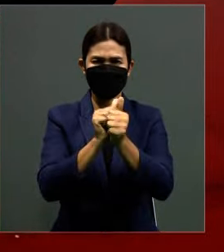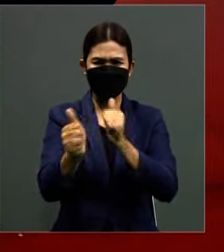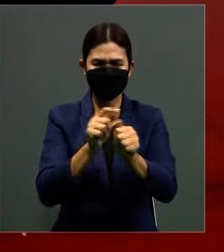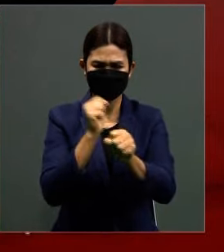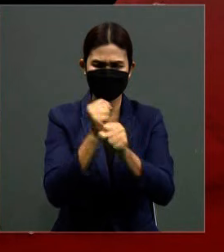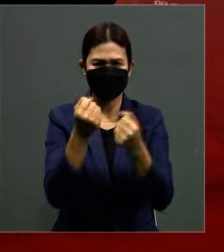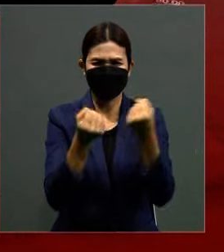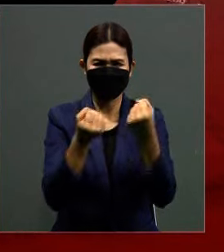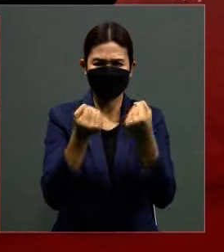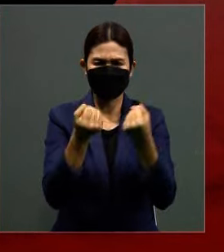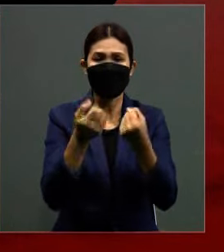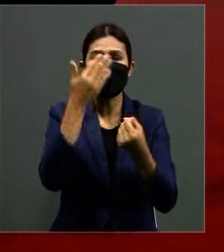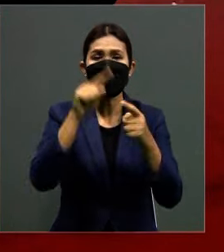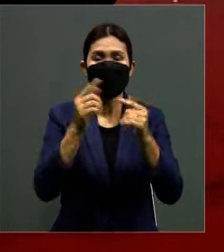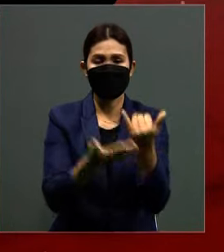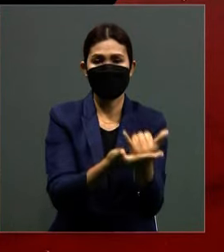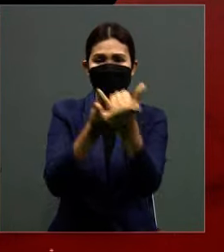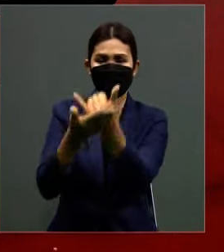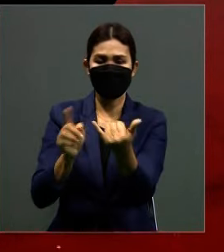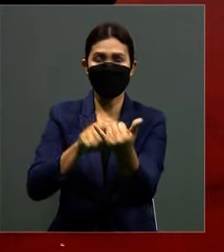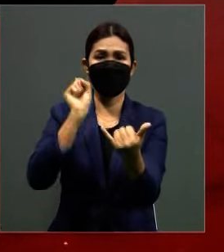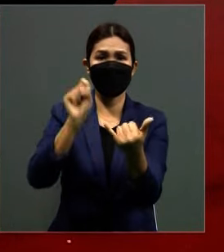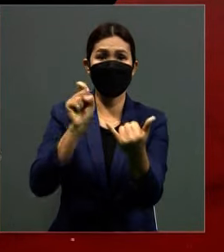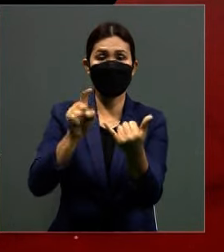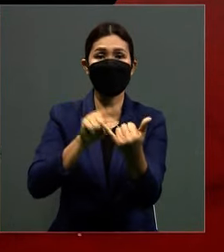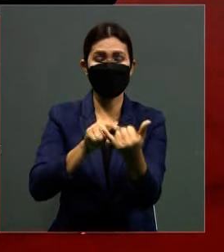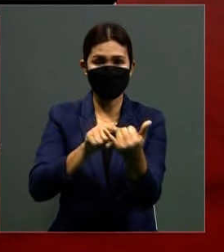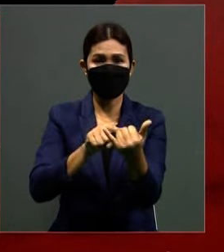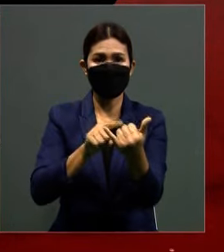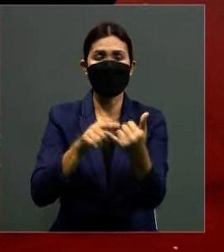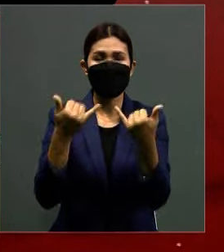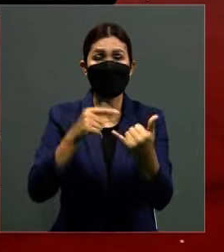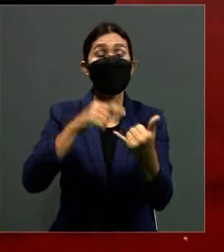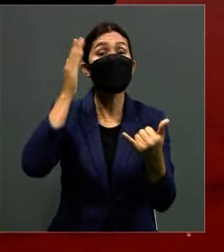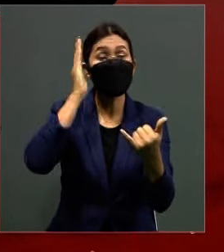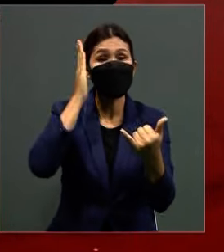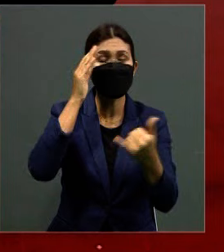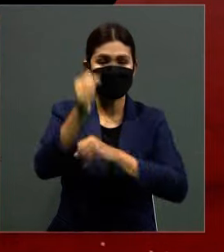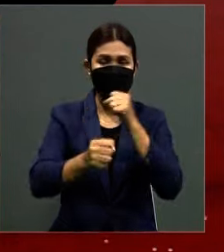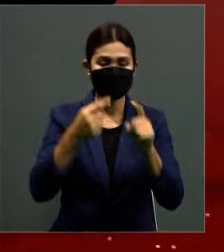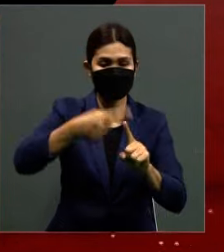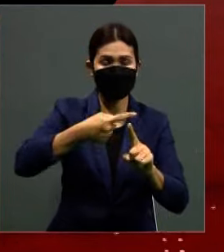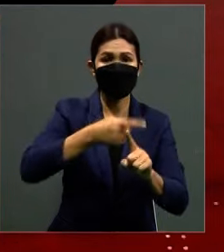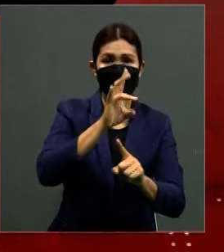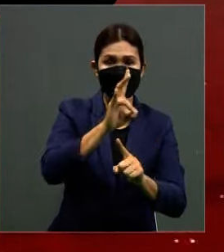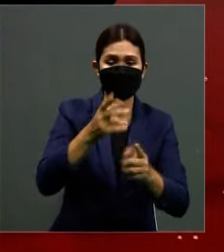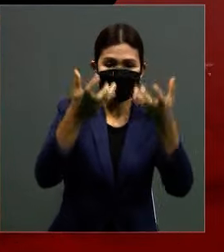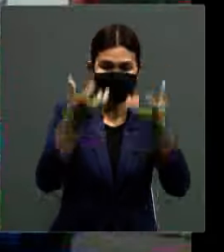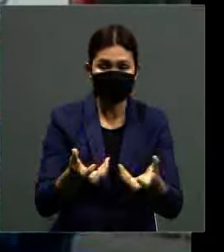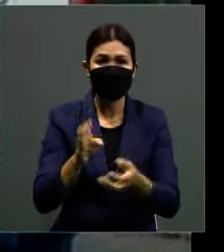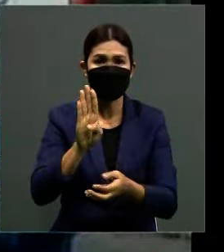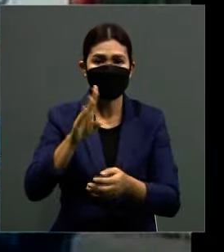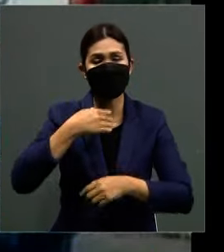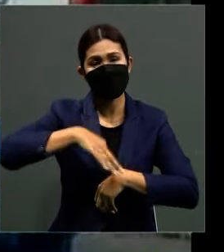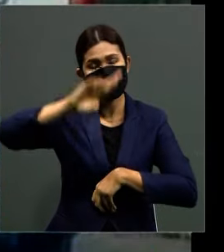จากว่าตอนนี้กำลังขนย้ายค่ะเคสผู้ป่วยฉุกเฉินค่ะก็มีเด็กชายวัย 7เดือนน้ำหนัก 4กกนะฮะ